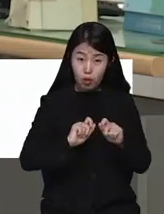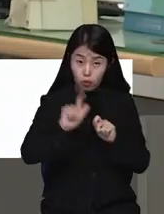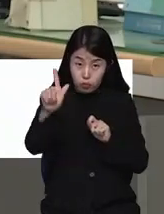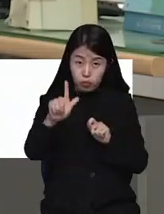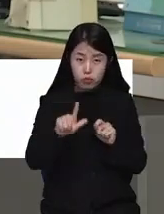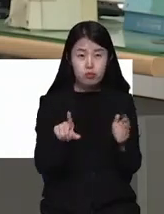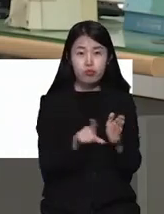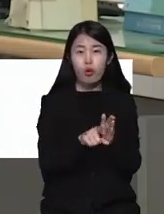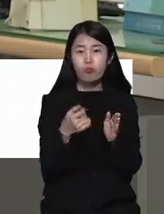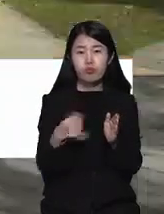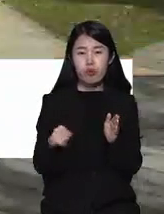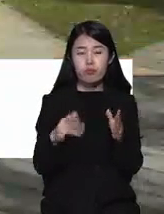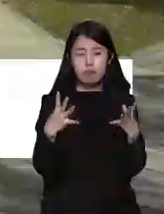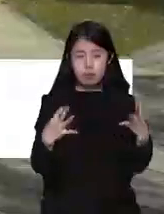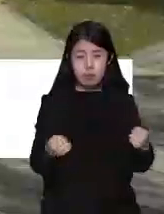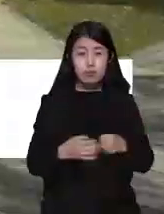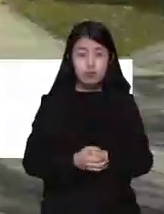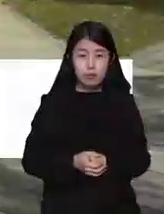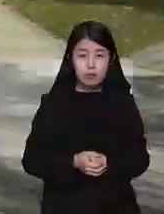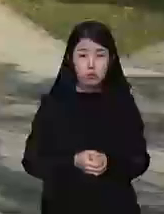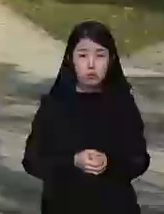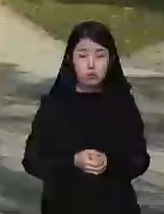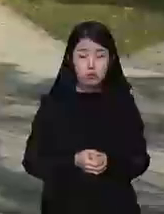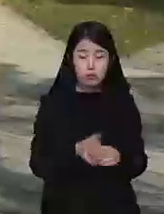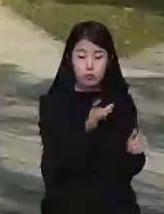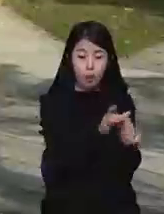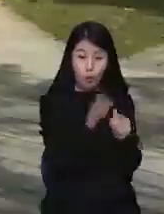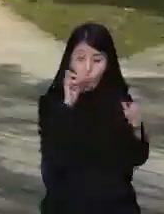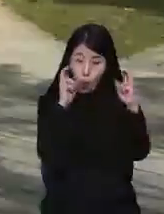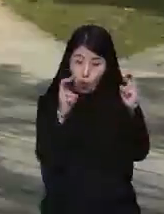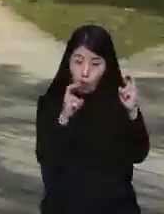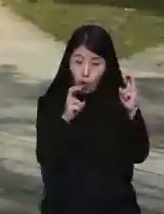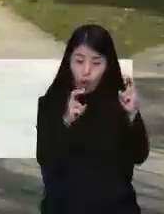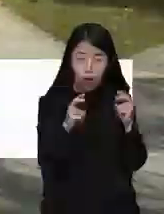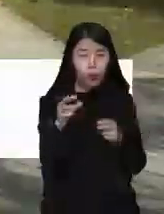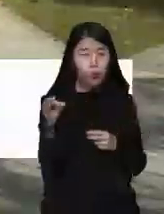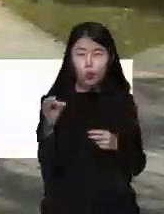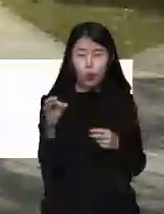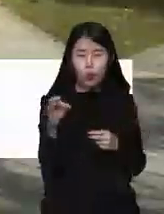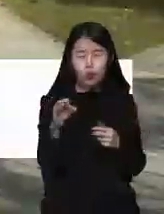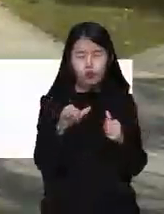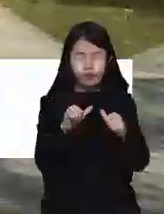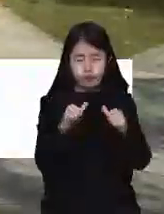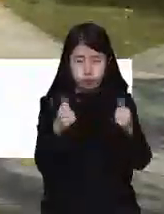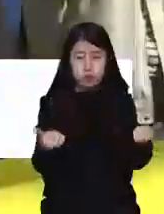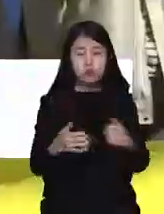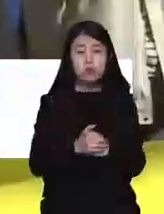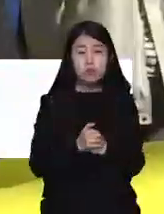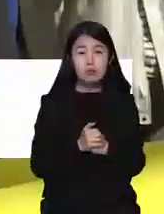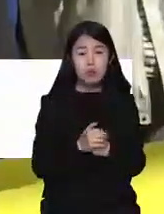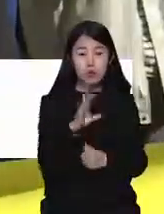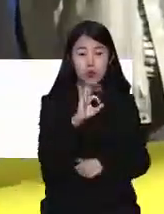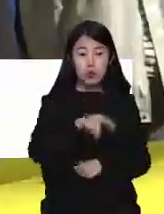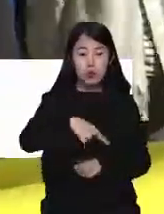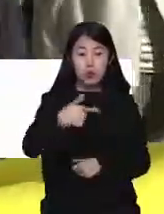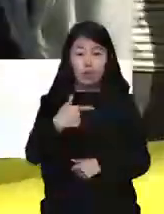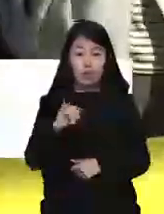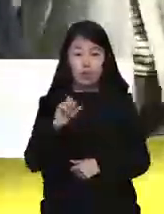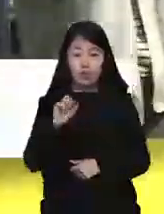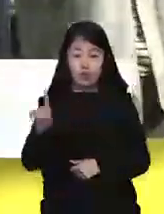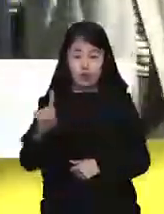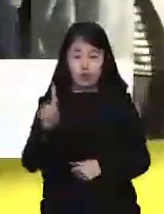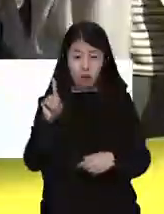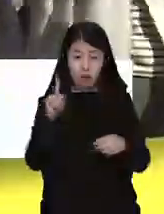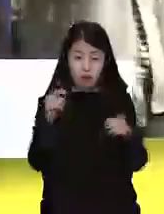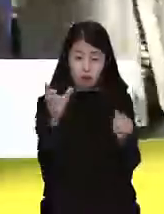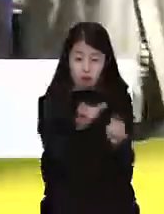신용불량자 된 사람들도 많이 있고 협력업체들의 자금난도 가중되고 있습니다. 위니아의 협력업체만 450여